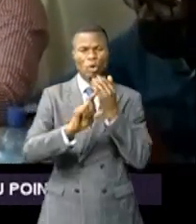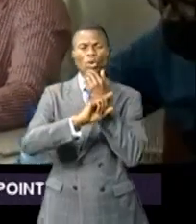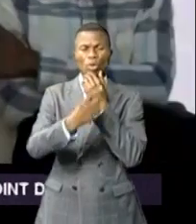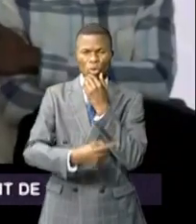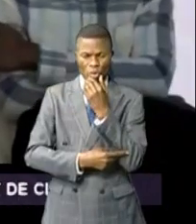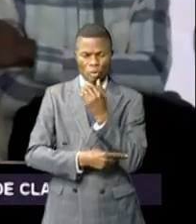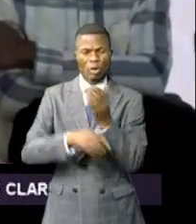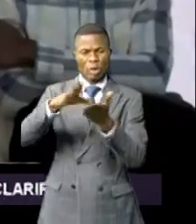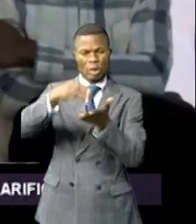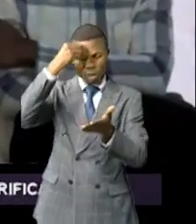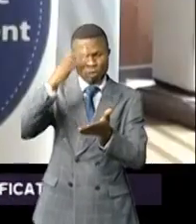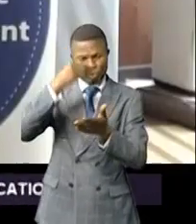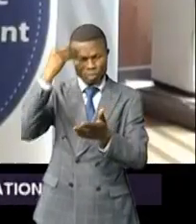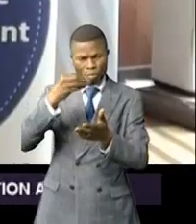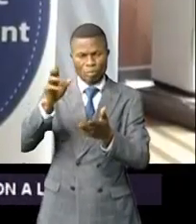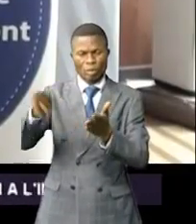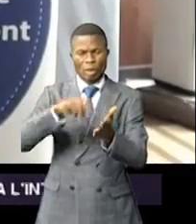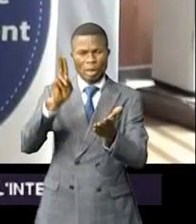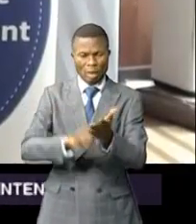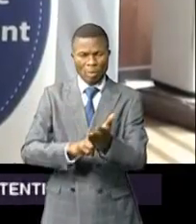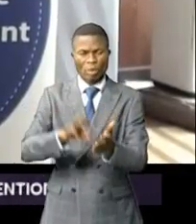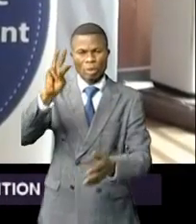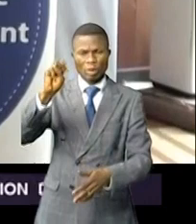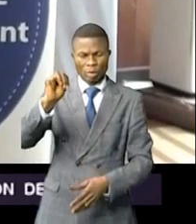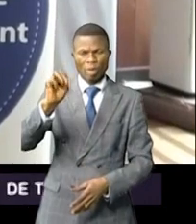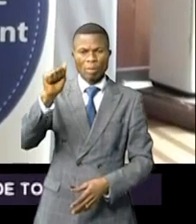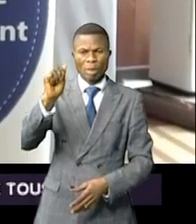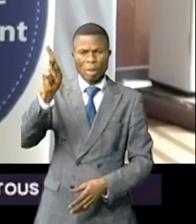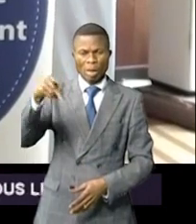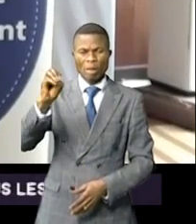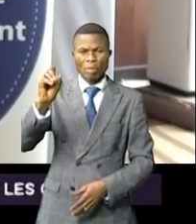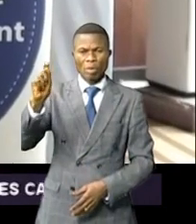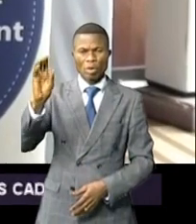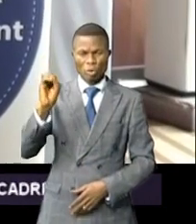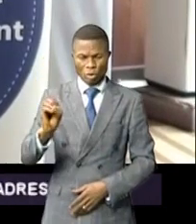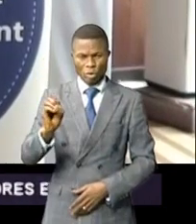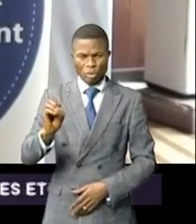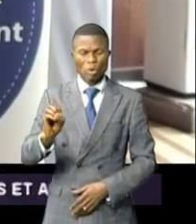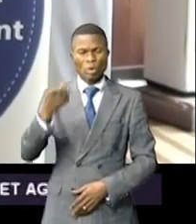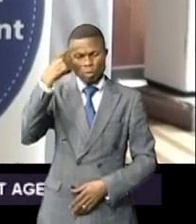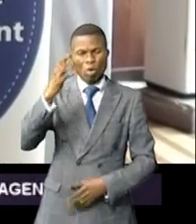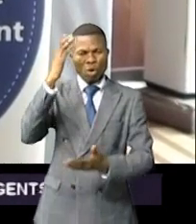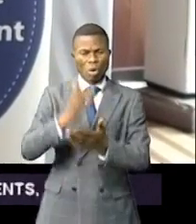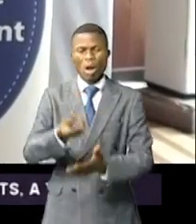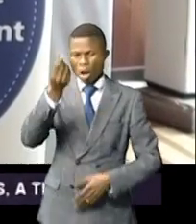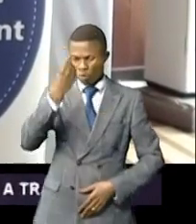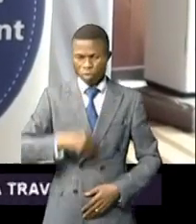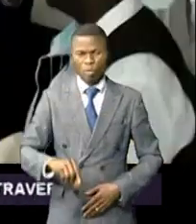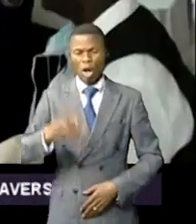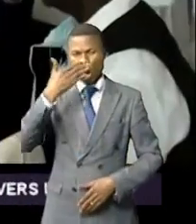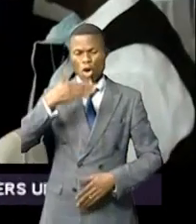été édifiés sur le protocole de Maputo à son article 14 soutenant l'avortement médicalisé